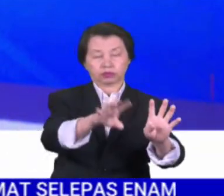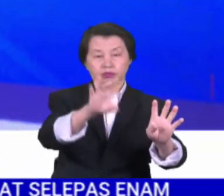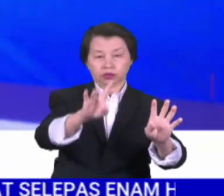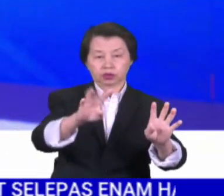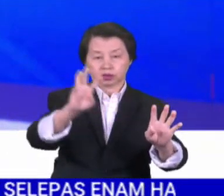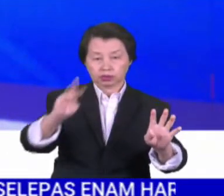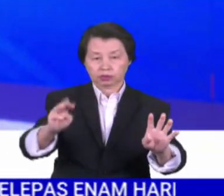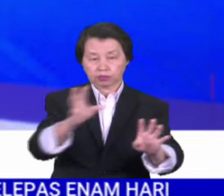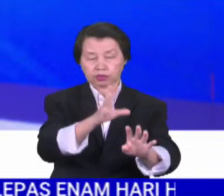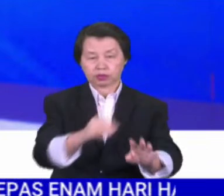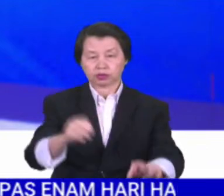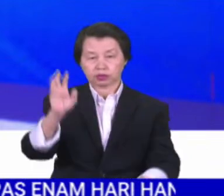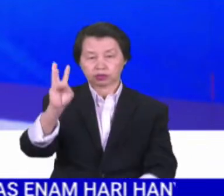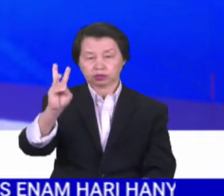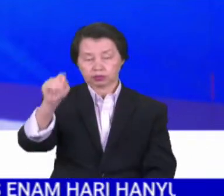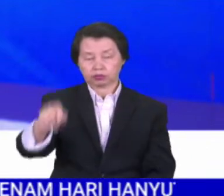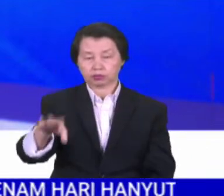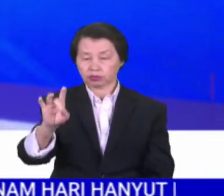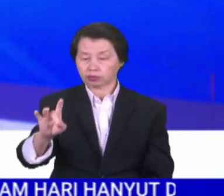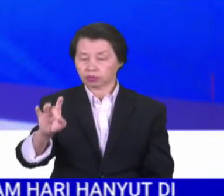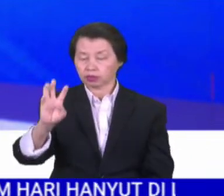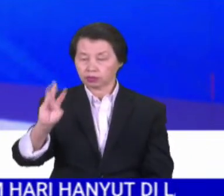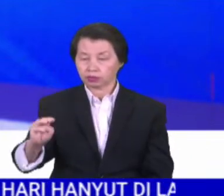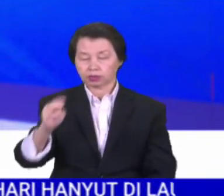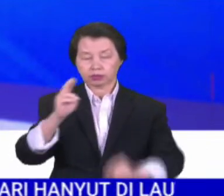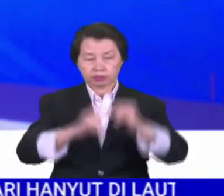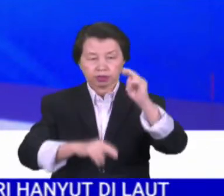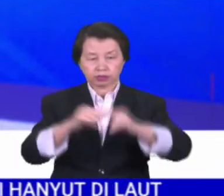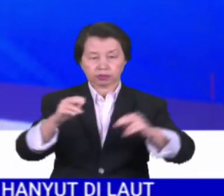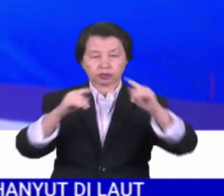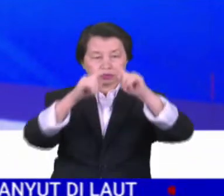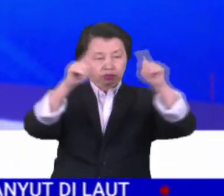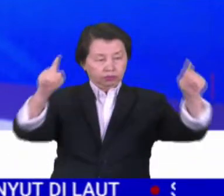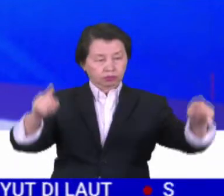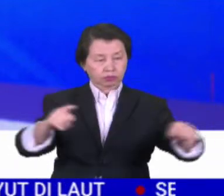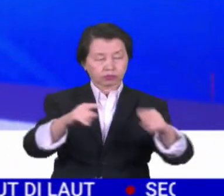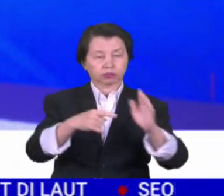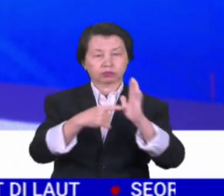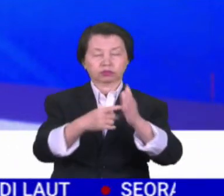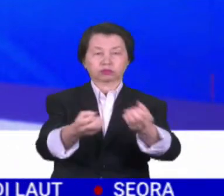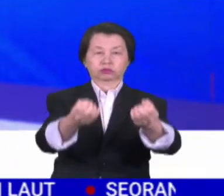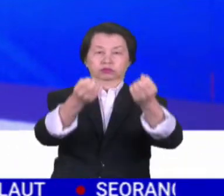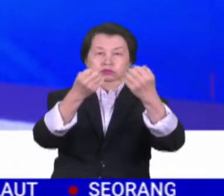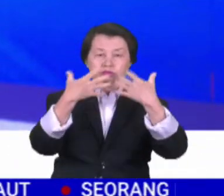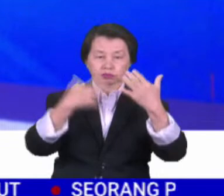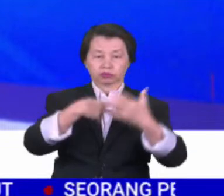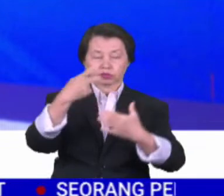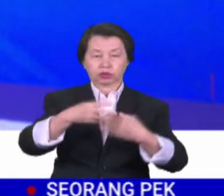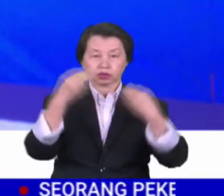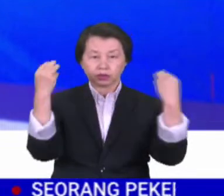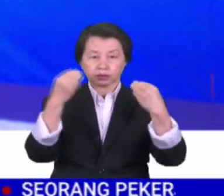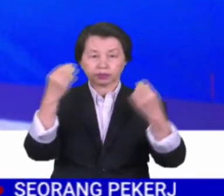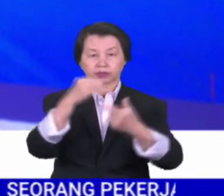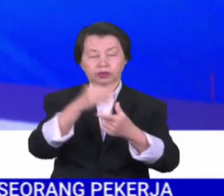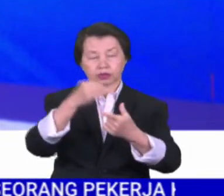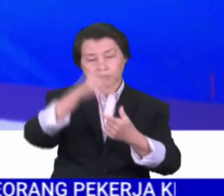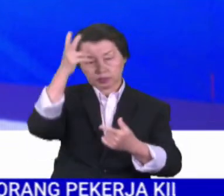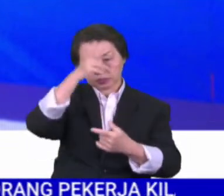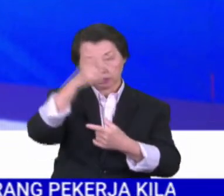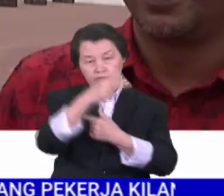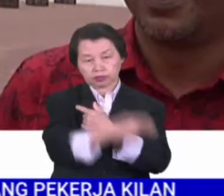kali 8.64 meter itu dibina bagi memaparkan mesej sivik, program majlis atau kerajaan